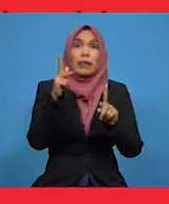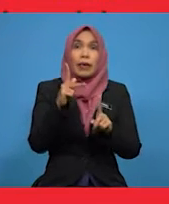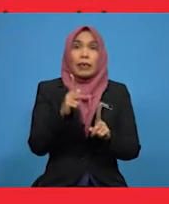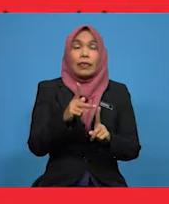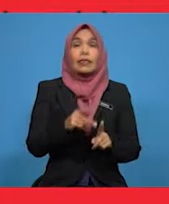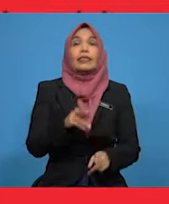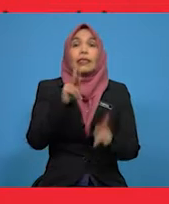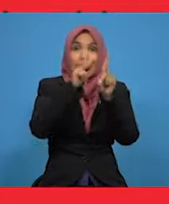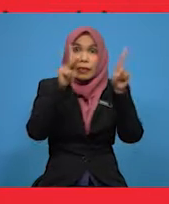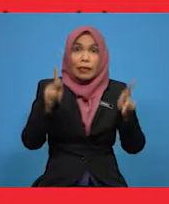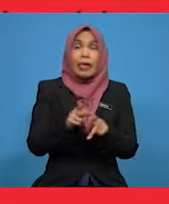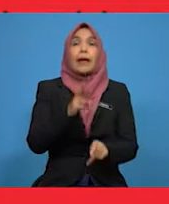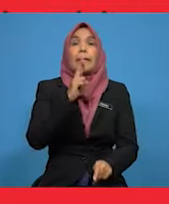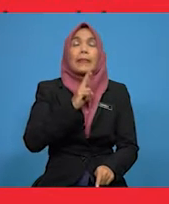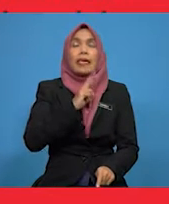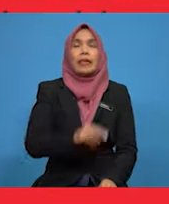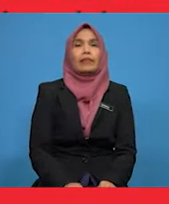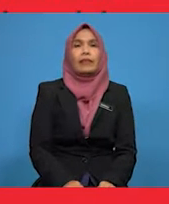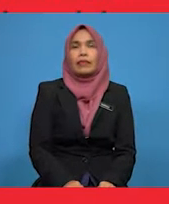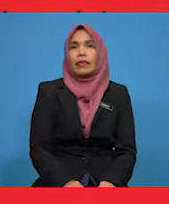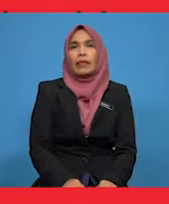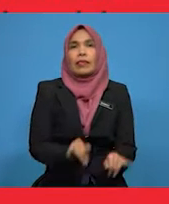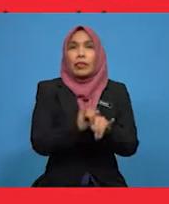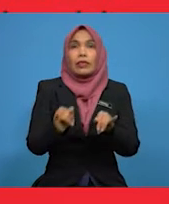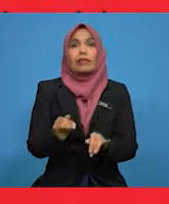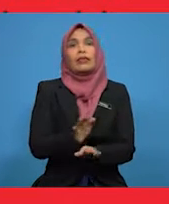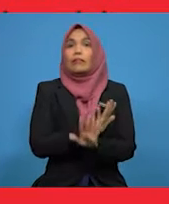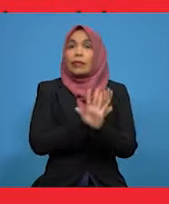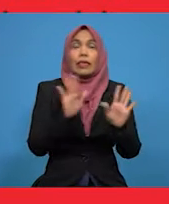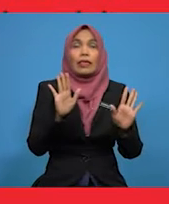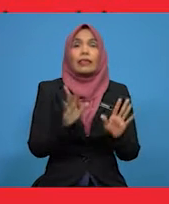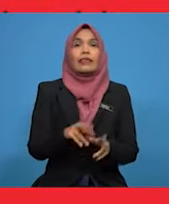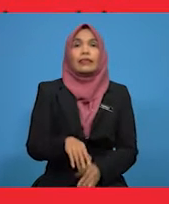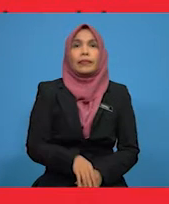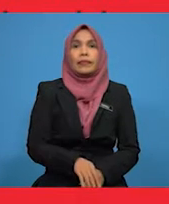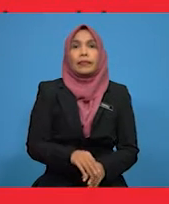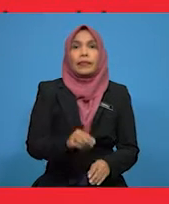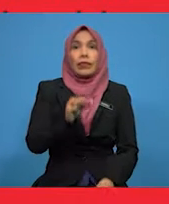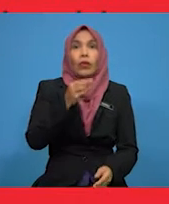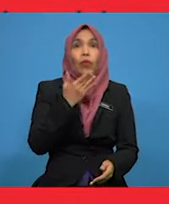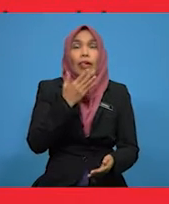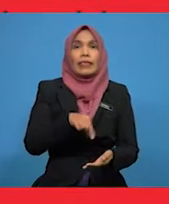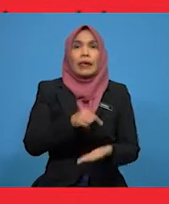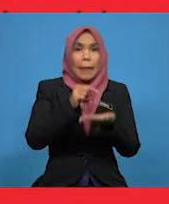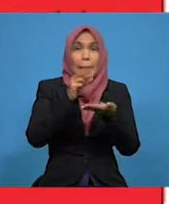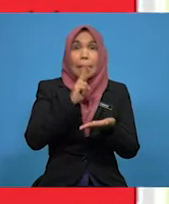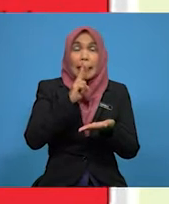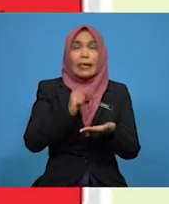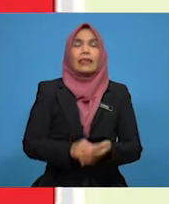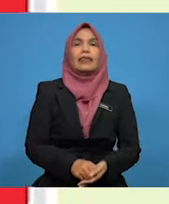merah. Jika tiada calitan merah, kad akan ditukarkan semula kepada kad berwarna